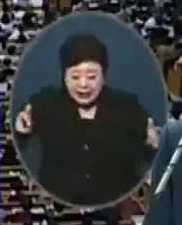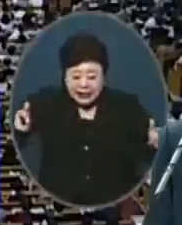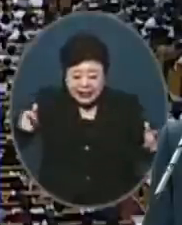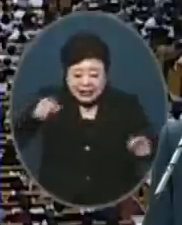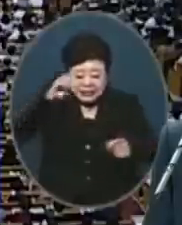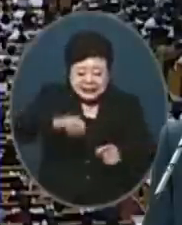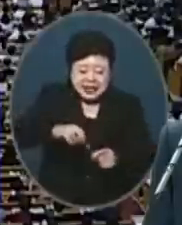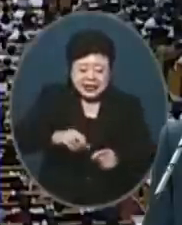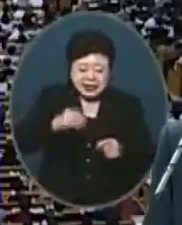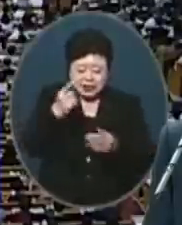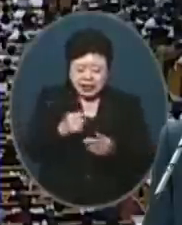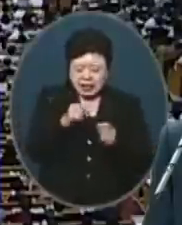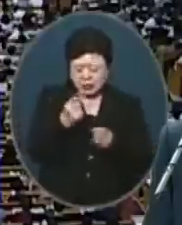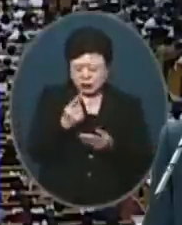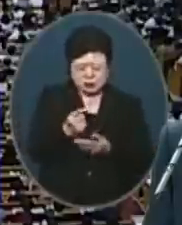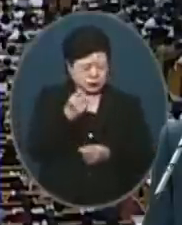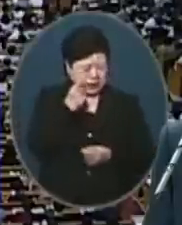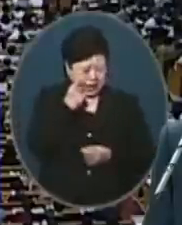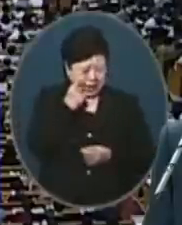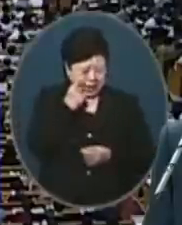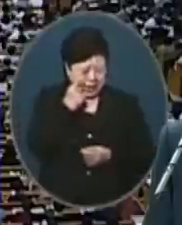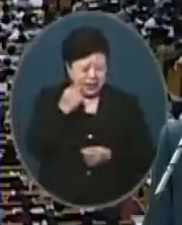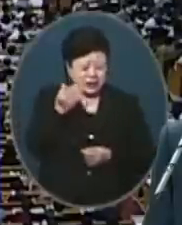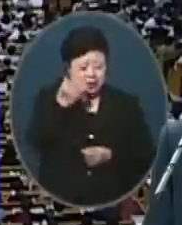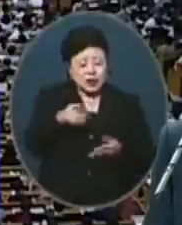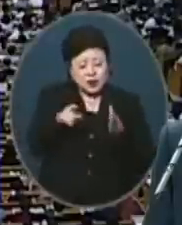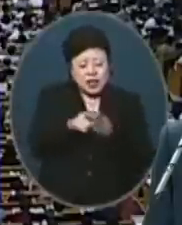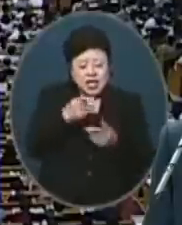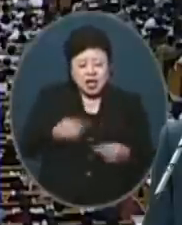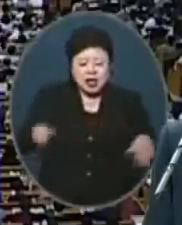재앙이 내 장막에 가까이 오지 못하리니 그가